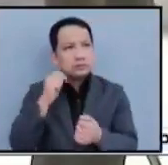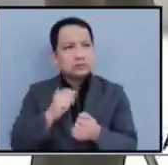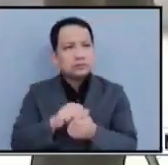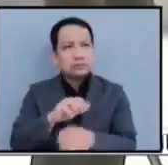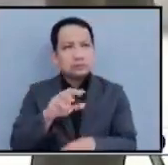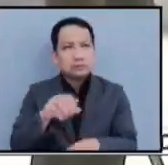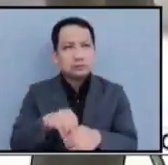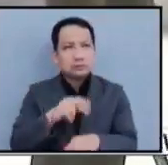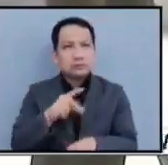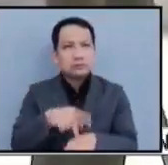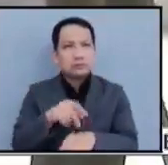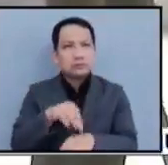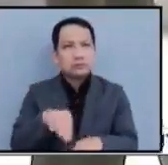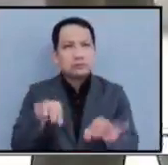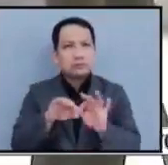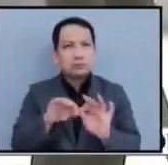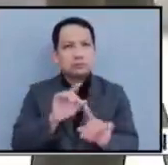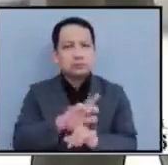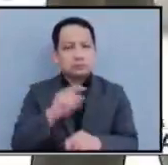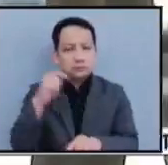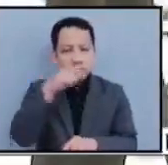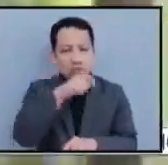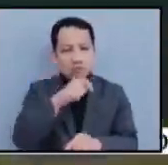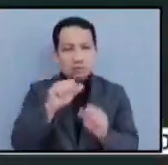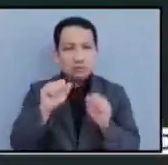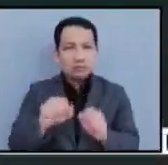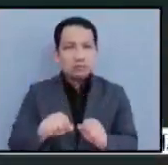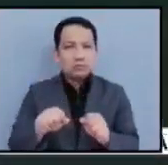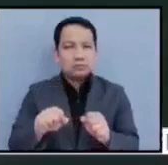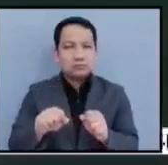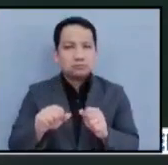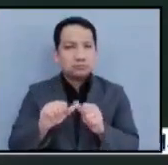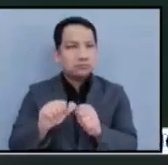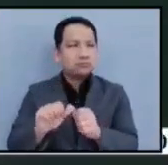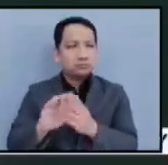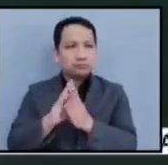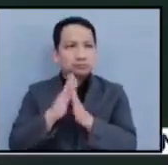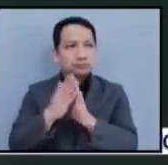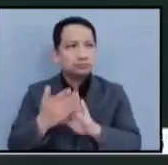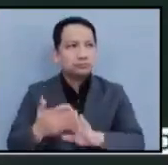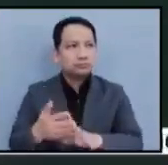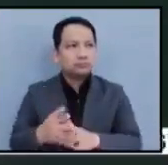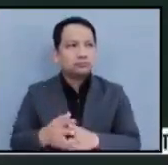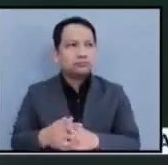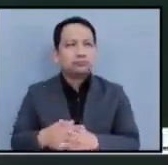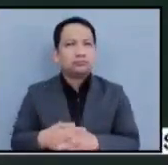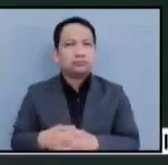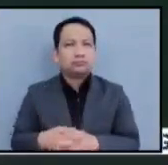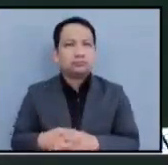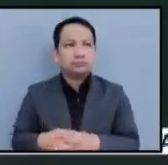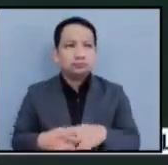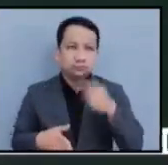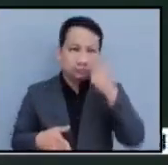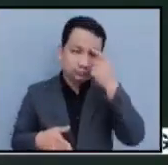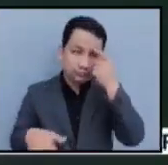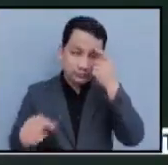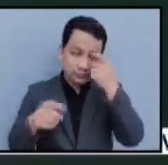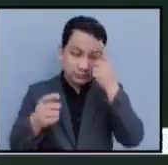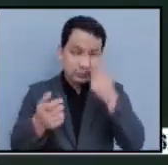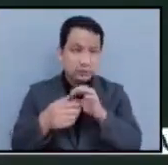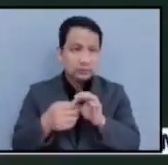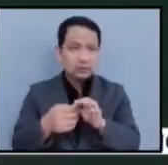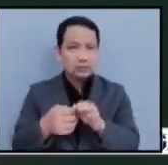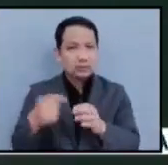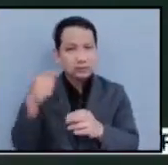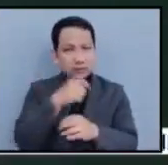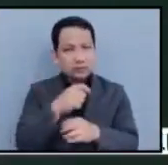papel ng Taiwan para mapanatili ang kapayapaan. That is also one of the things that I thought Taiwan and the Philippines